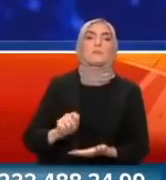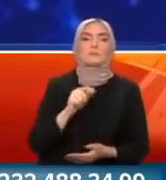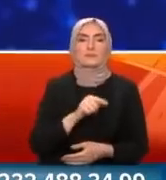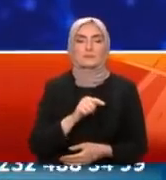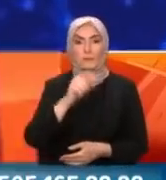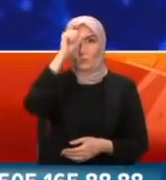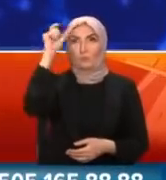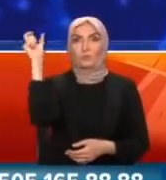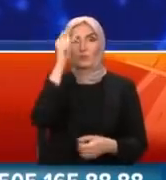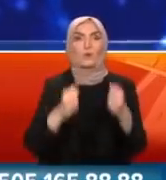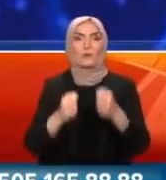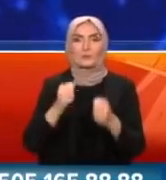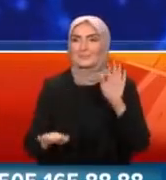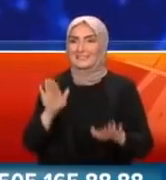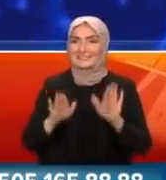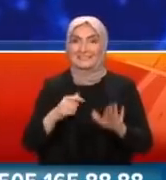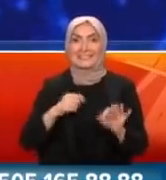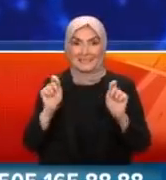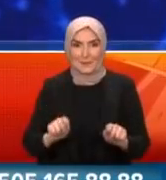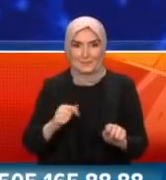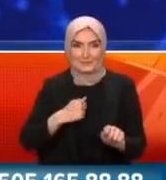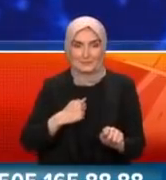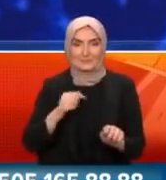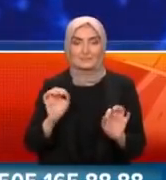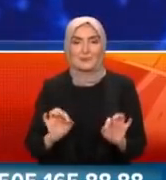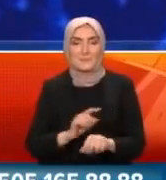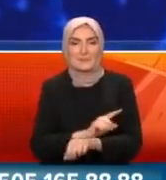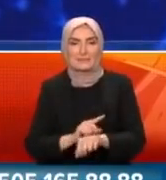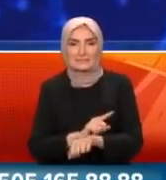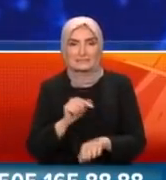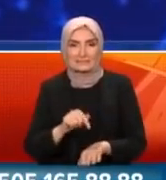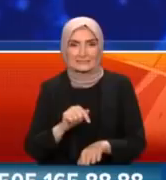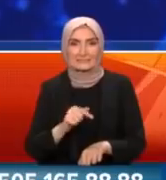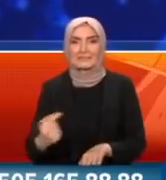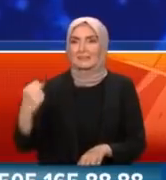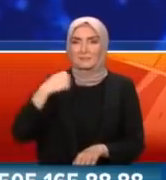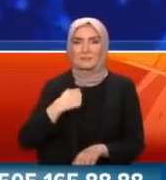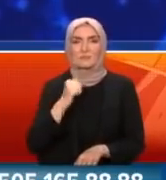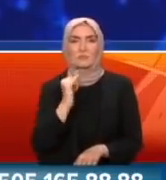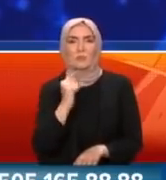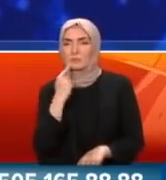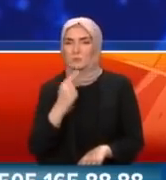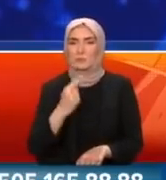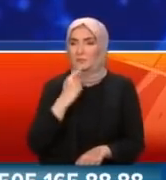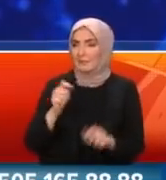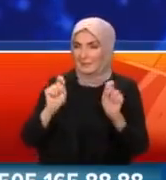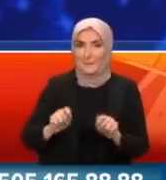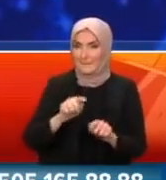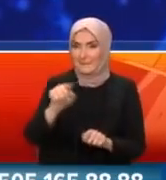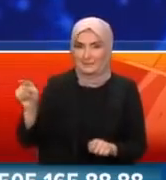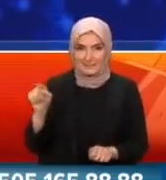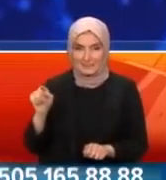bizi eleştiren gazetelerin hemen hepsi altmış yıl önce de kalem şoförleriyle